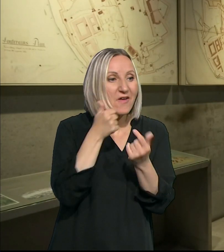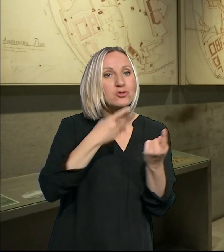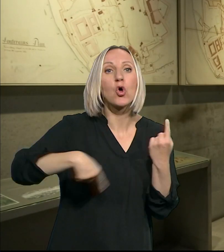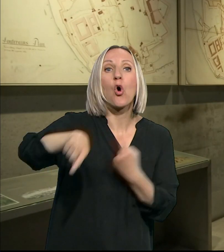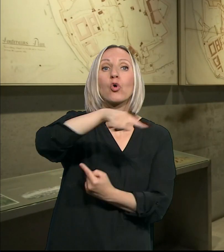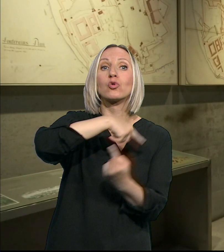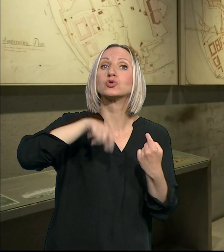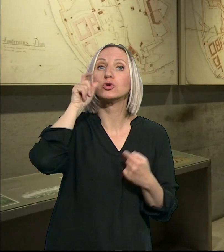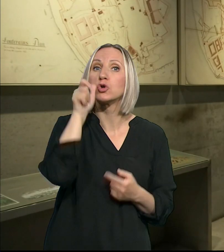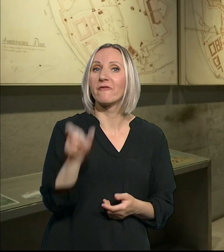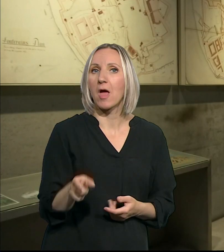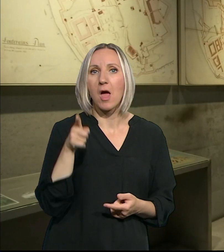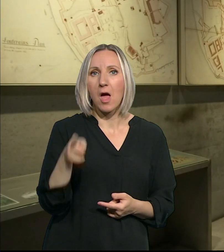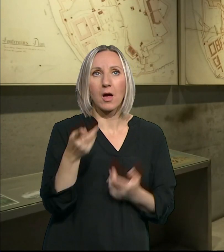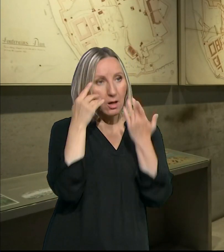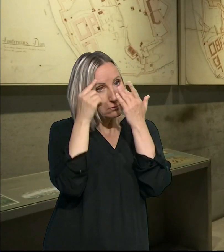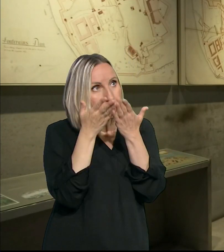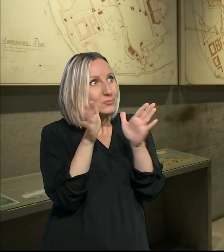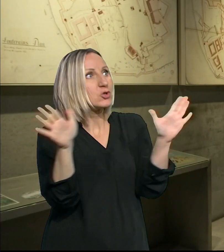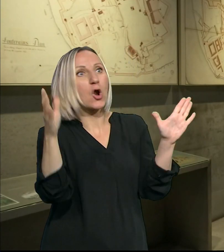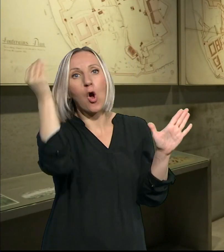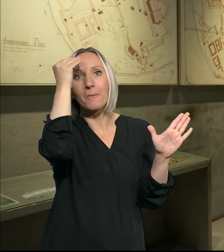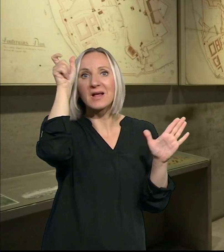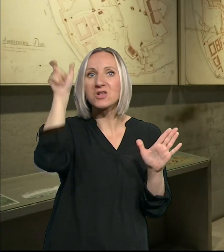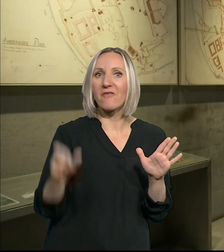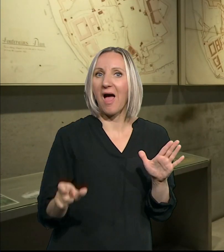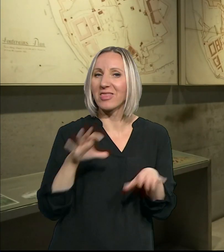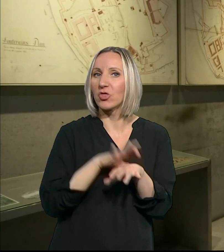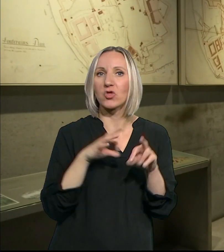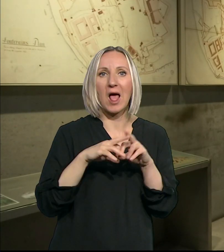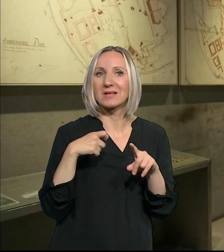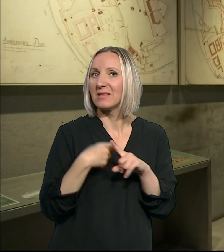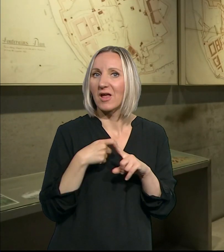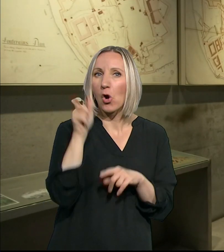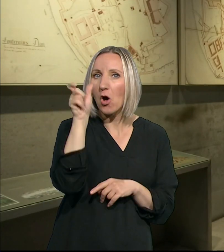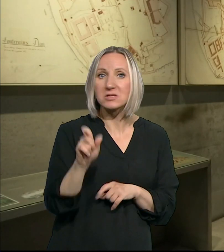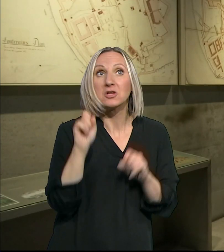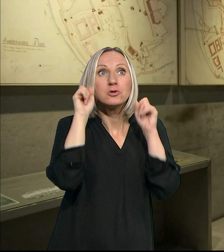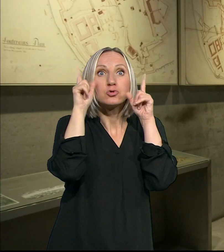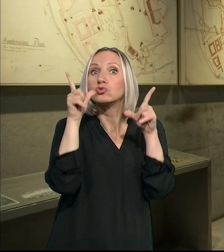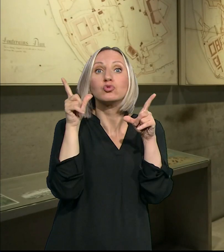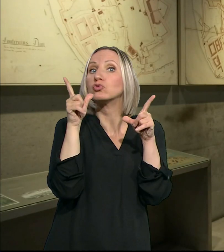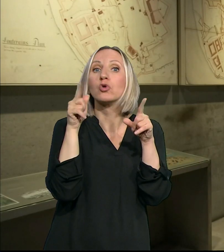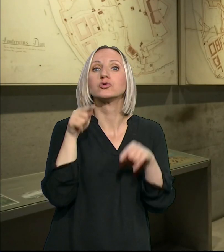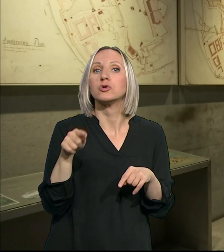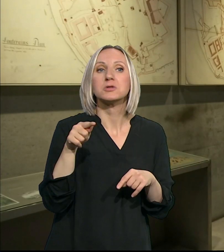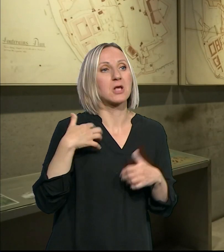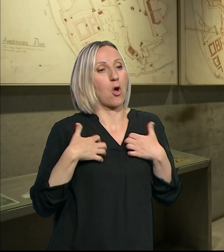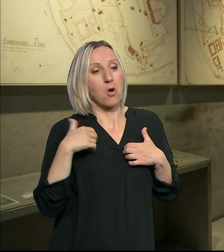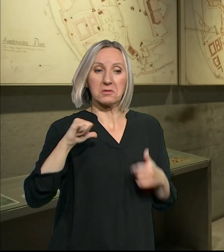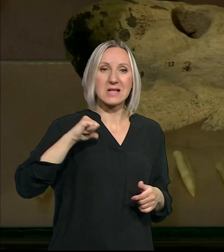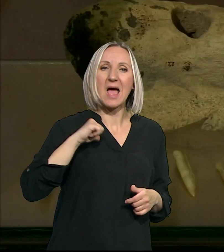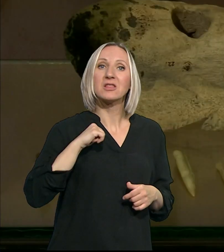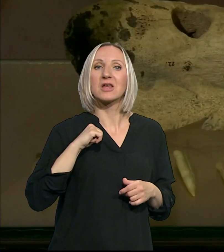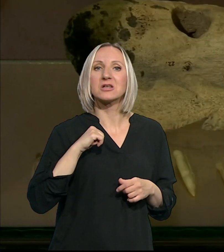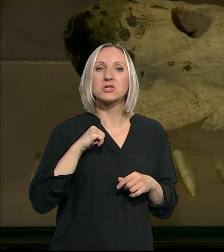okružuje. Čovjek jednog širokog obrazovanja. I nije čudo što se taj čovjek zainteresuje upravo za